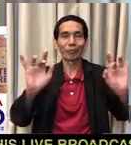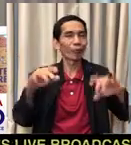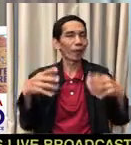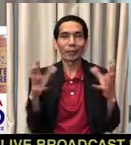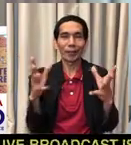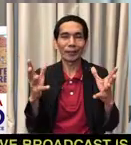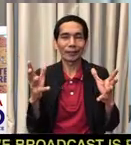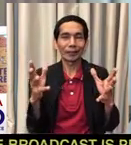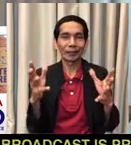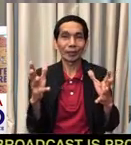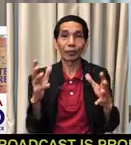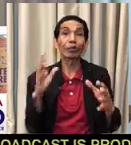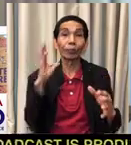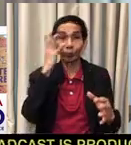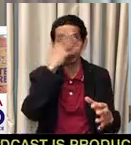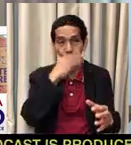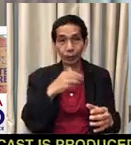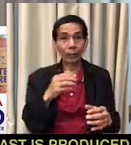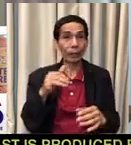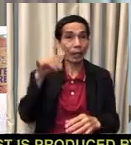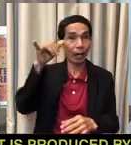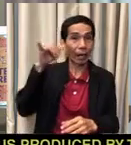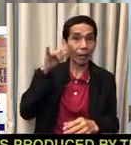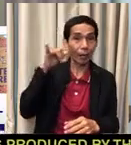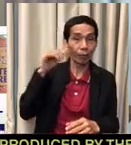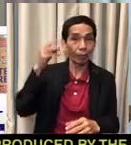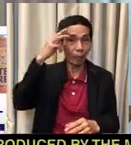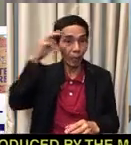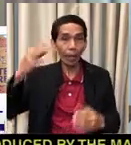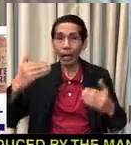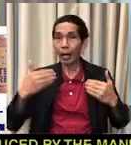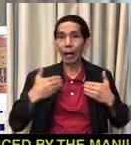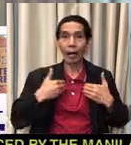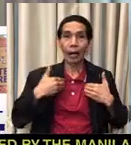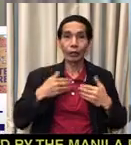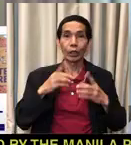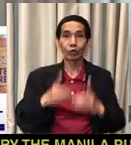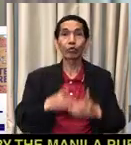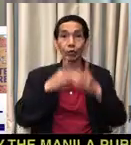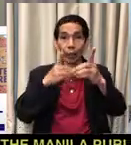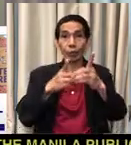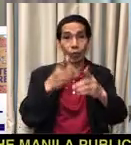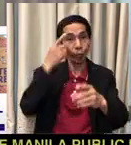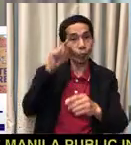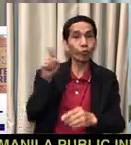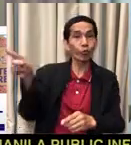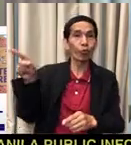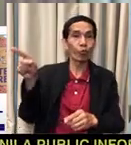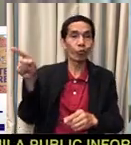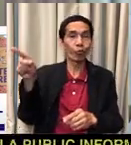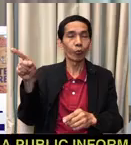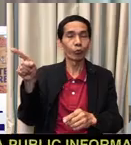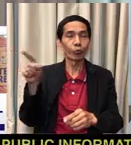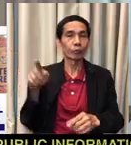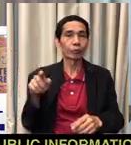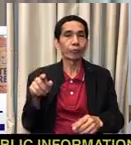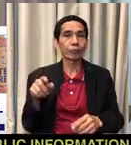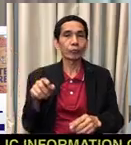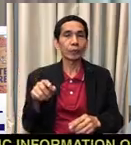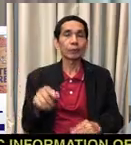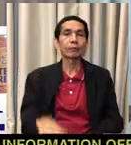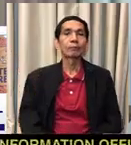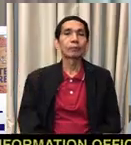po. At ang kagandahan po, kahapon po yata, Mayor, ay meron pong nag-donate sa inyo. Yes,